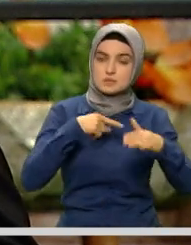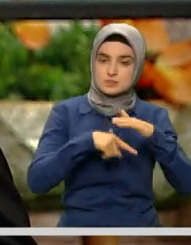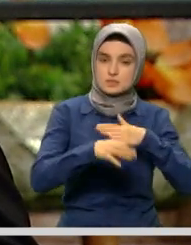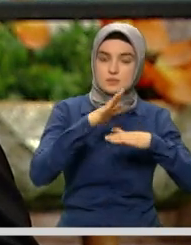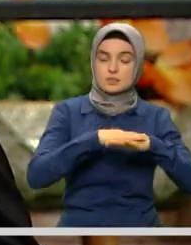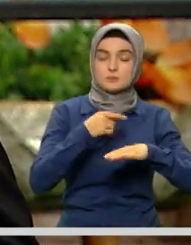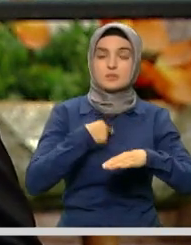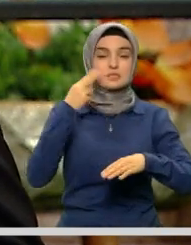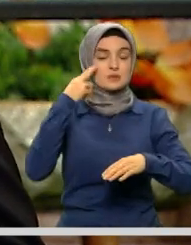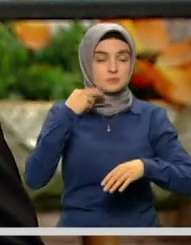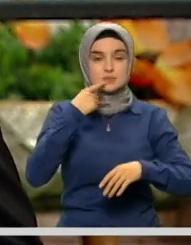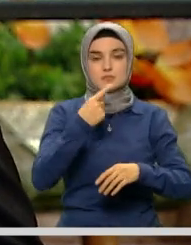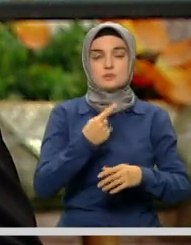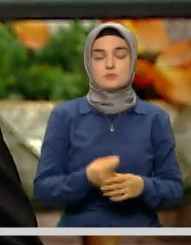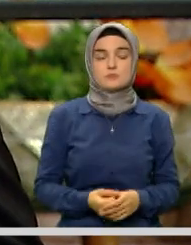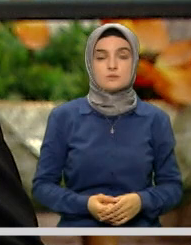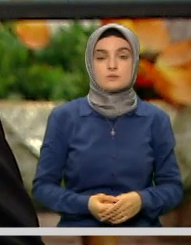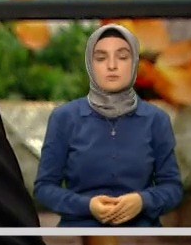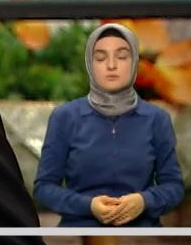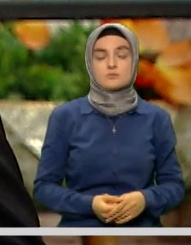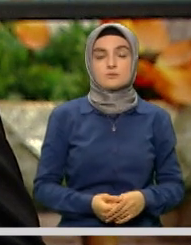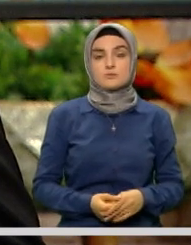temizleyin. Beni temizleyin.